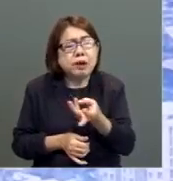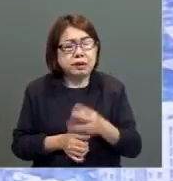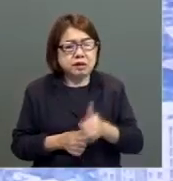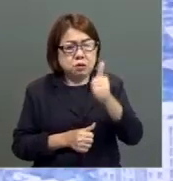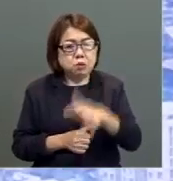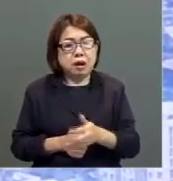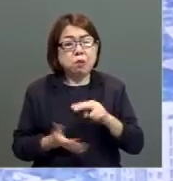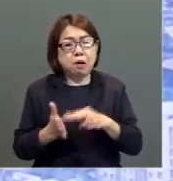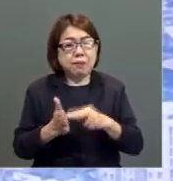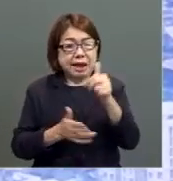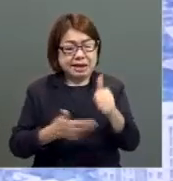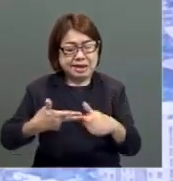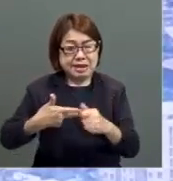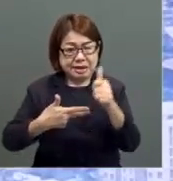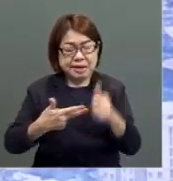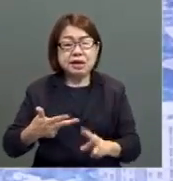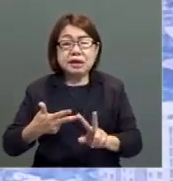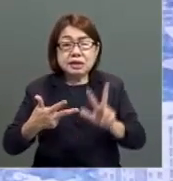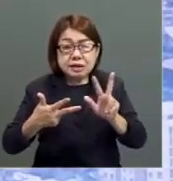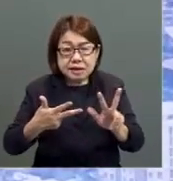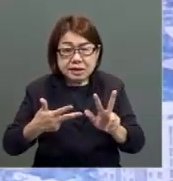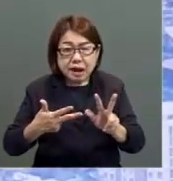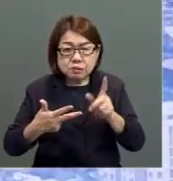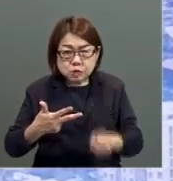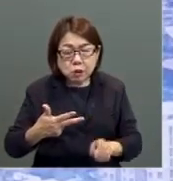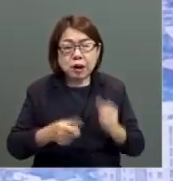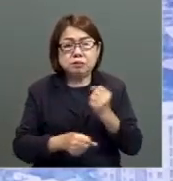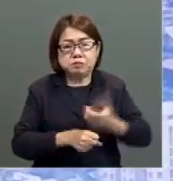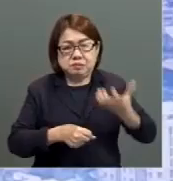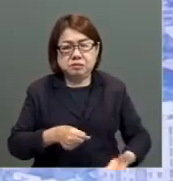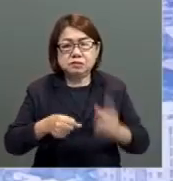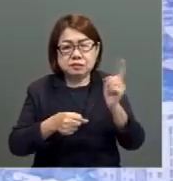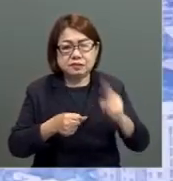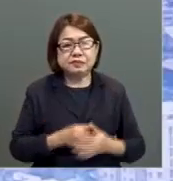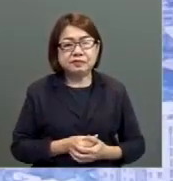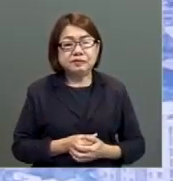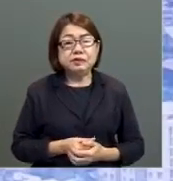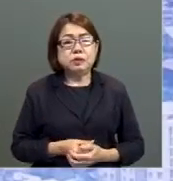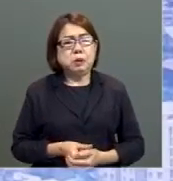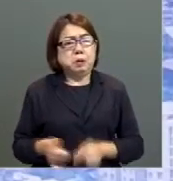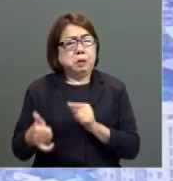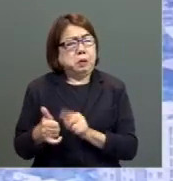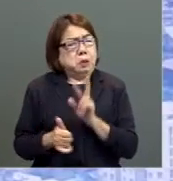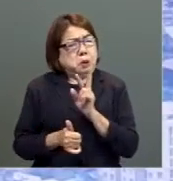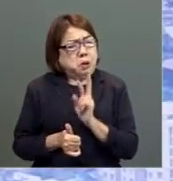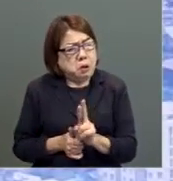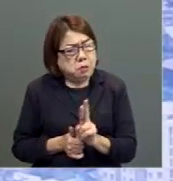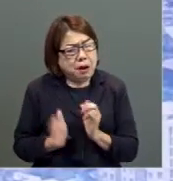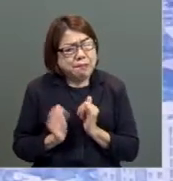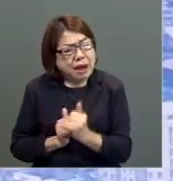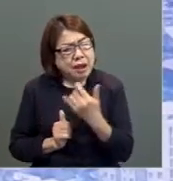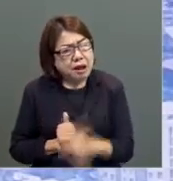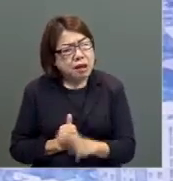ให้ความร่วมมือ2ข้อข้อที่3ที่เราจะต้องทำแล้วมากขึ้นก็คืออย่างที่บอกว่าคนที่มีกลุ่มเสี่ยงต้องมีสถานที่รองรับชัดเจ